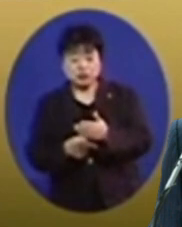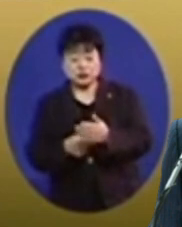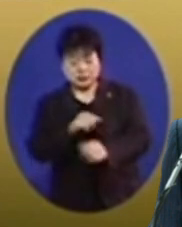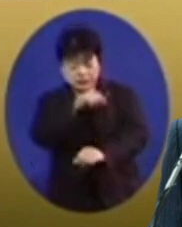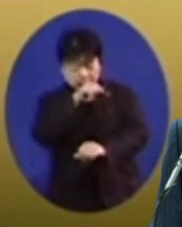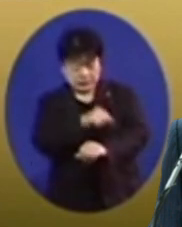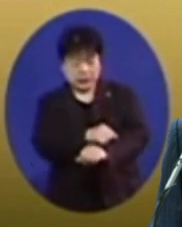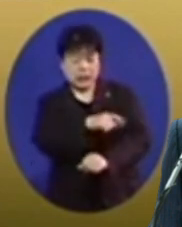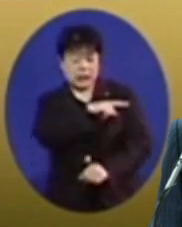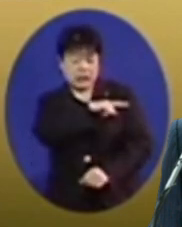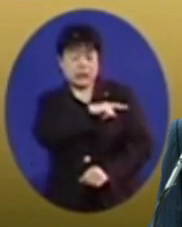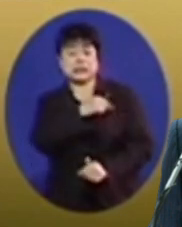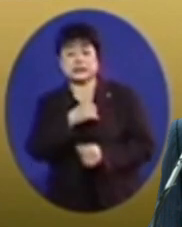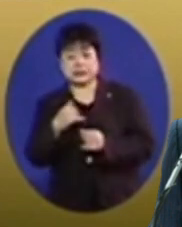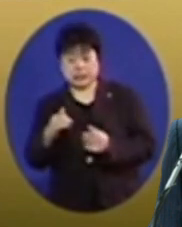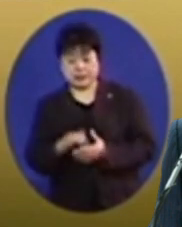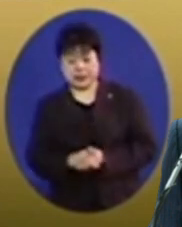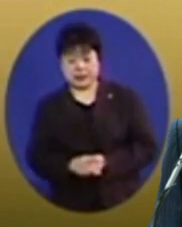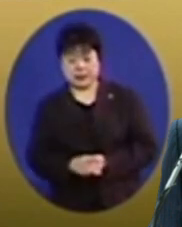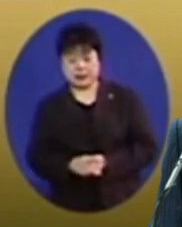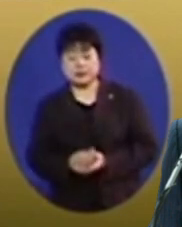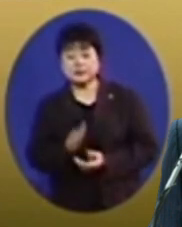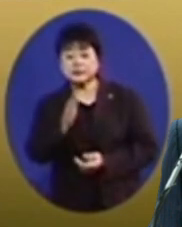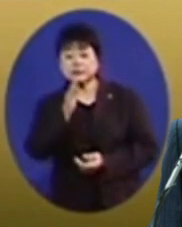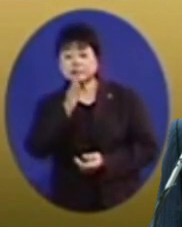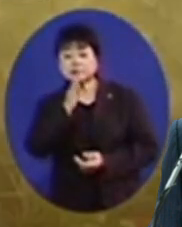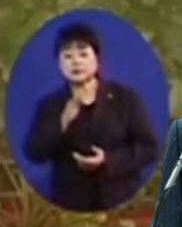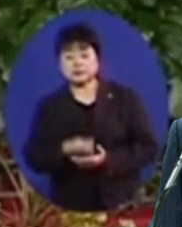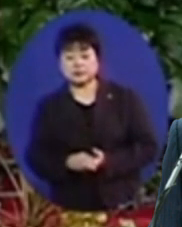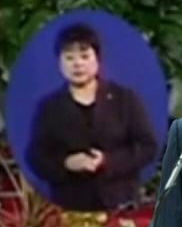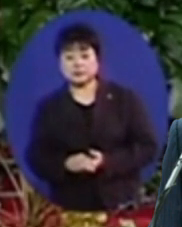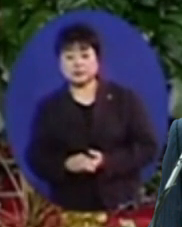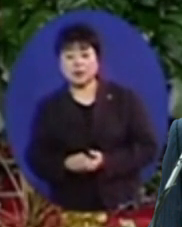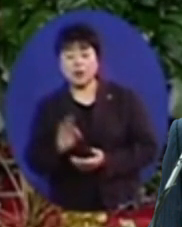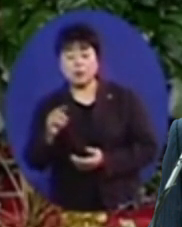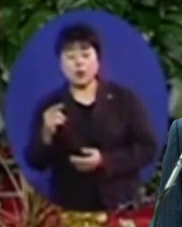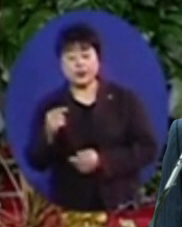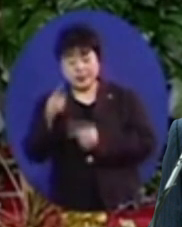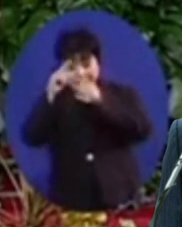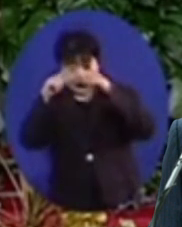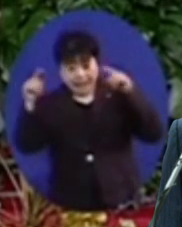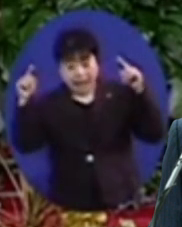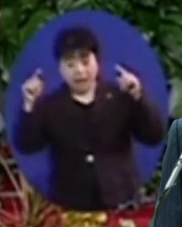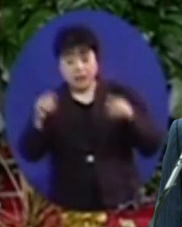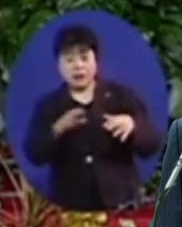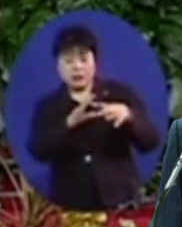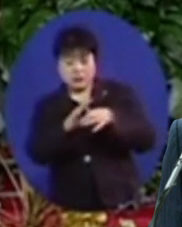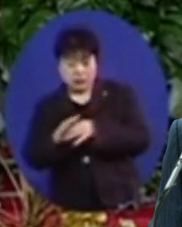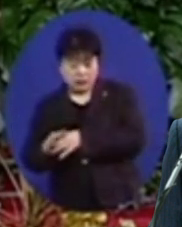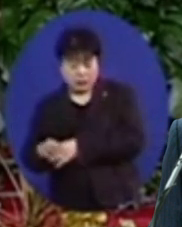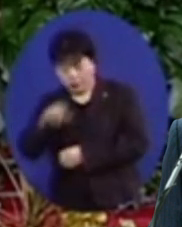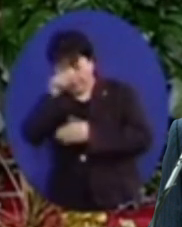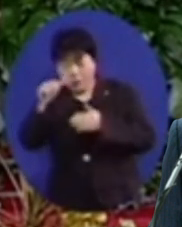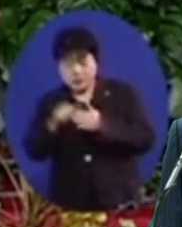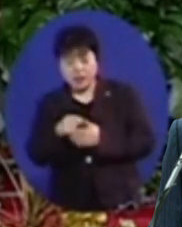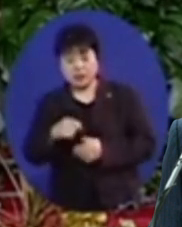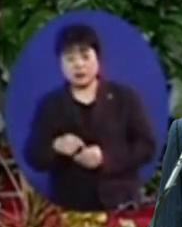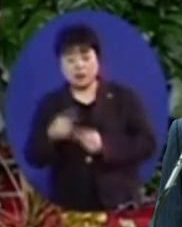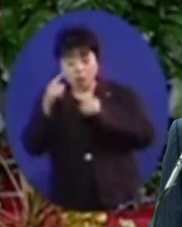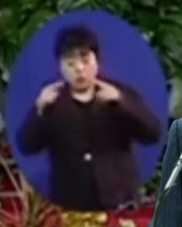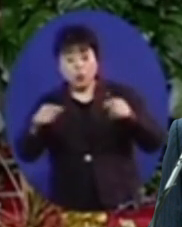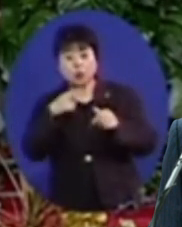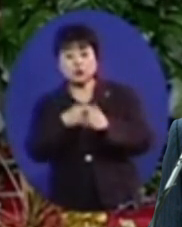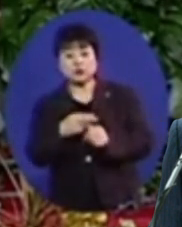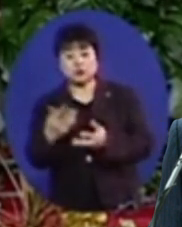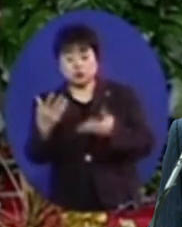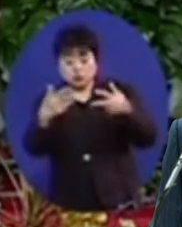것입니다. 그는 그 공로로 독일인도 되기 힘들다는 본 대학의 종신 교수로 계약이